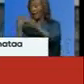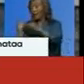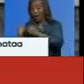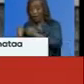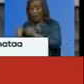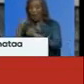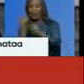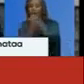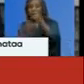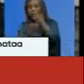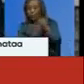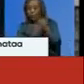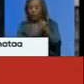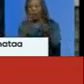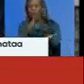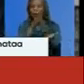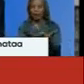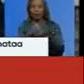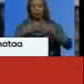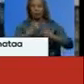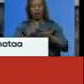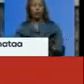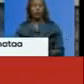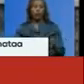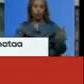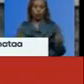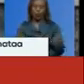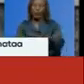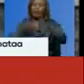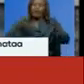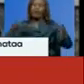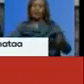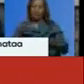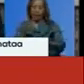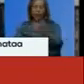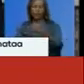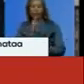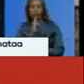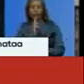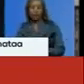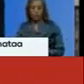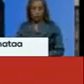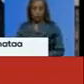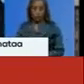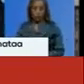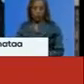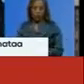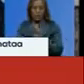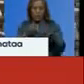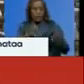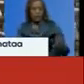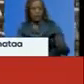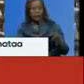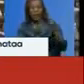ውስጥ ቁጠባና ኢንቨስትመንት መካከል ያለው ልዩነት እየሰፋ መምጣቱ ናቸው። በግብርናው